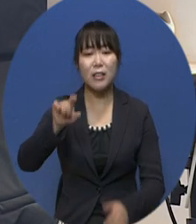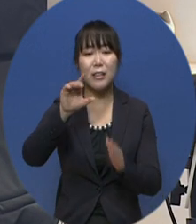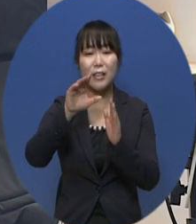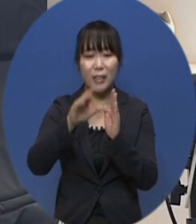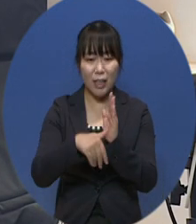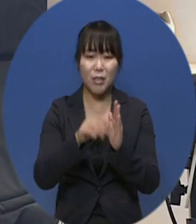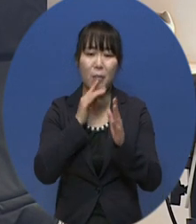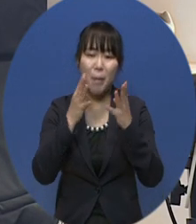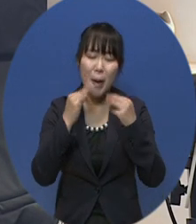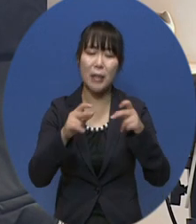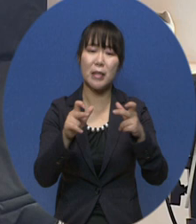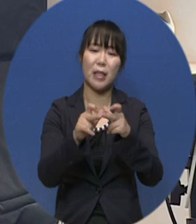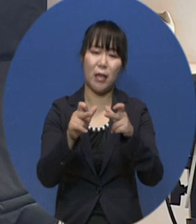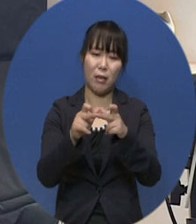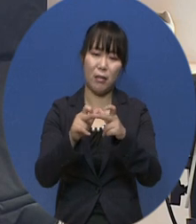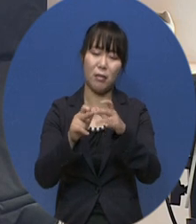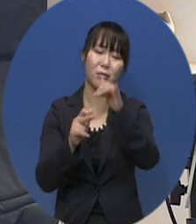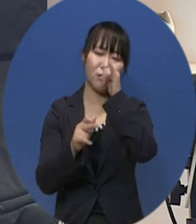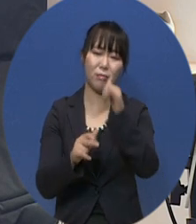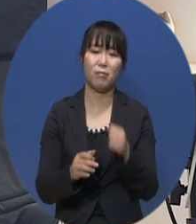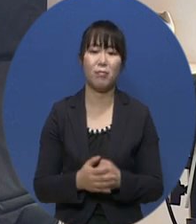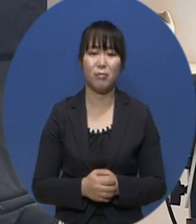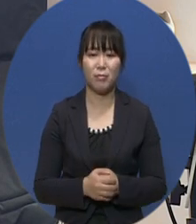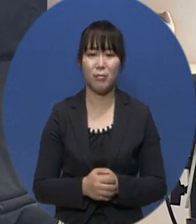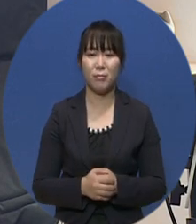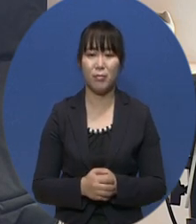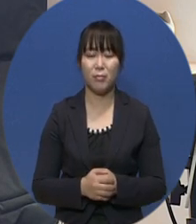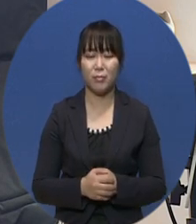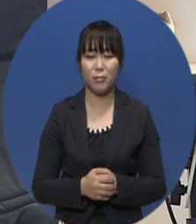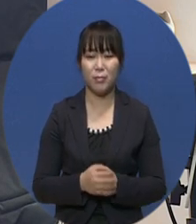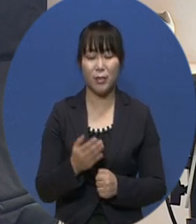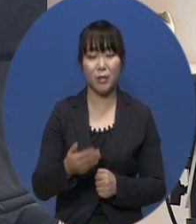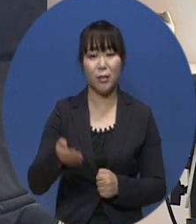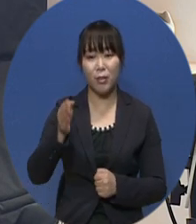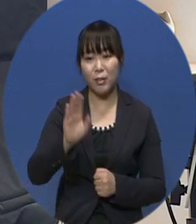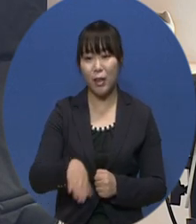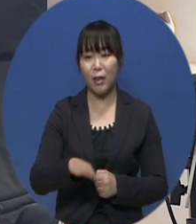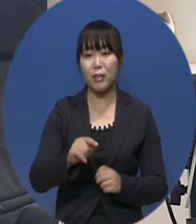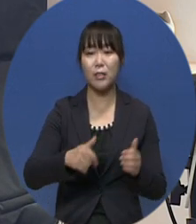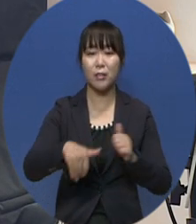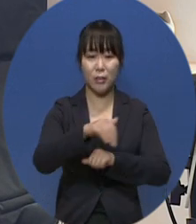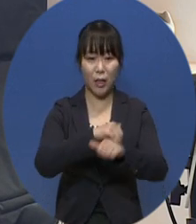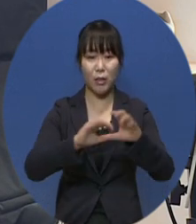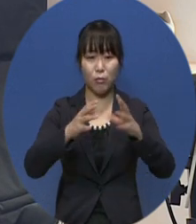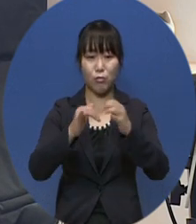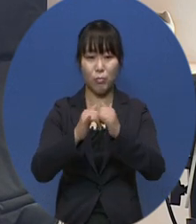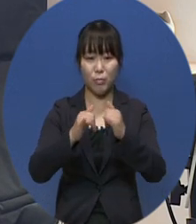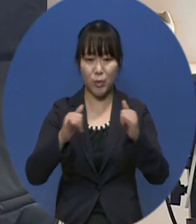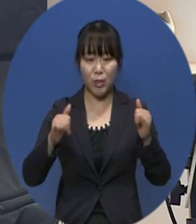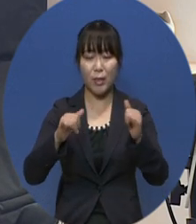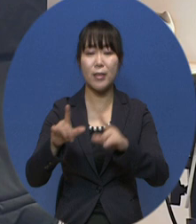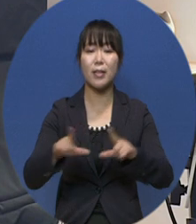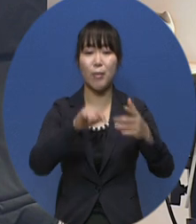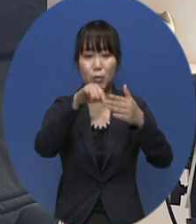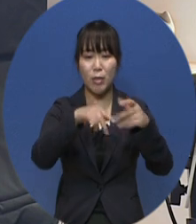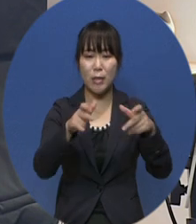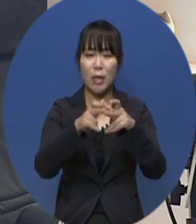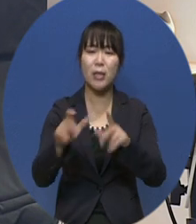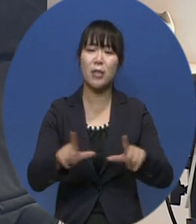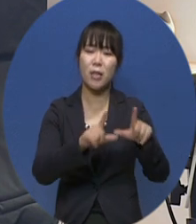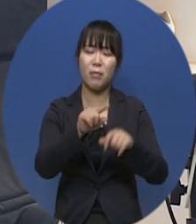그때 굉장히 많은 장애인도 발생을 했습니다. 그런데 그 비참한 그 국민들의 삶 중에 장애인의 삶이